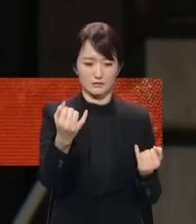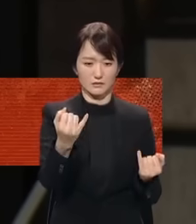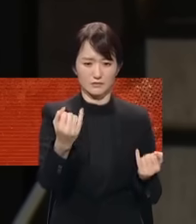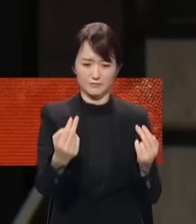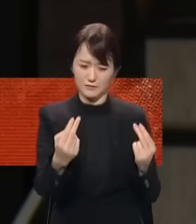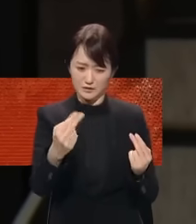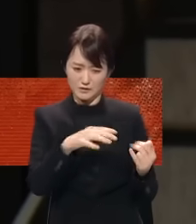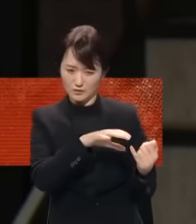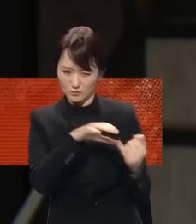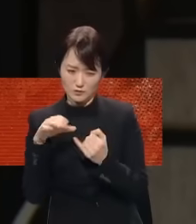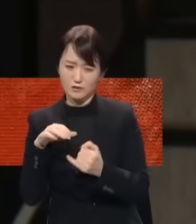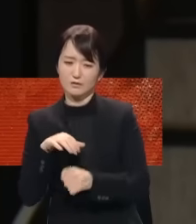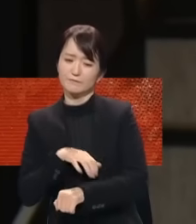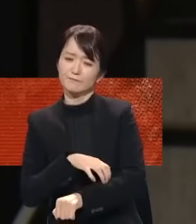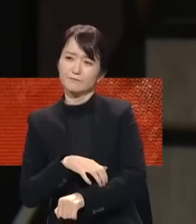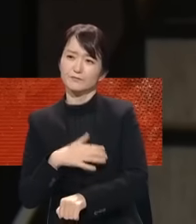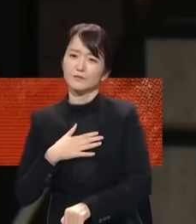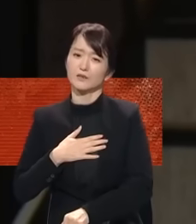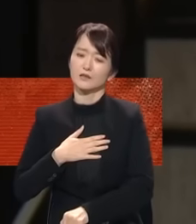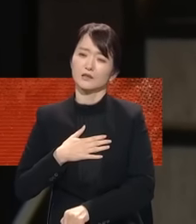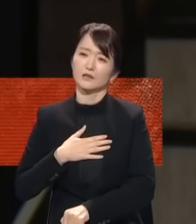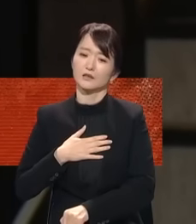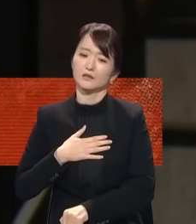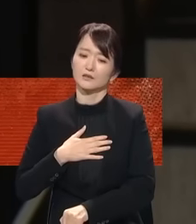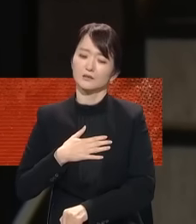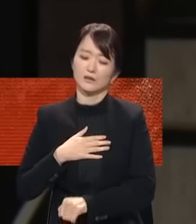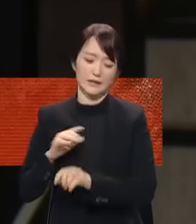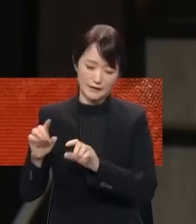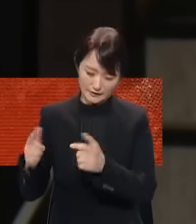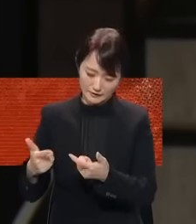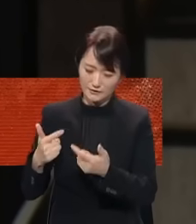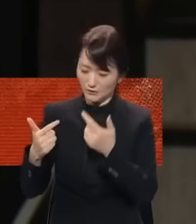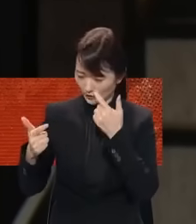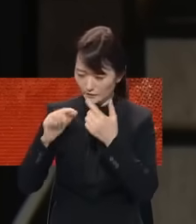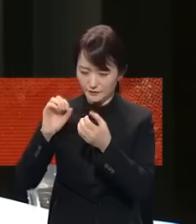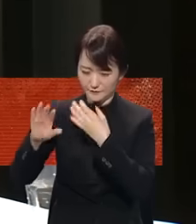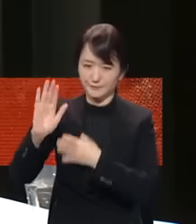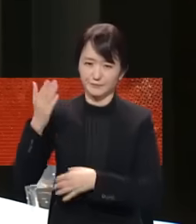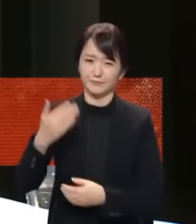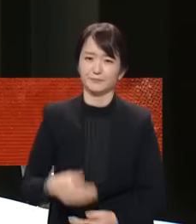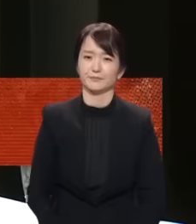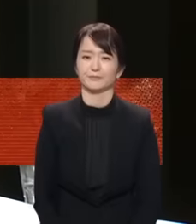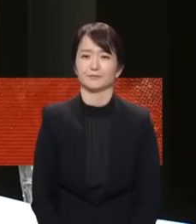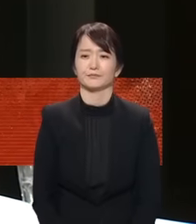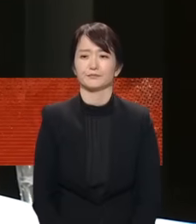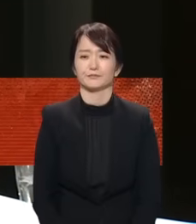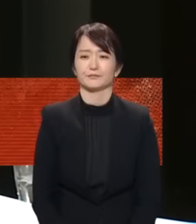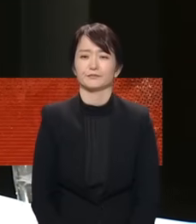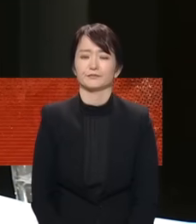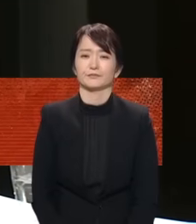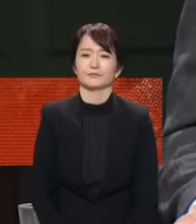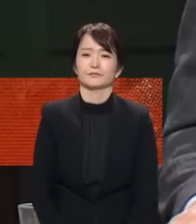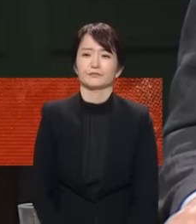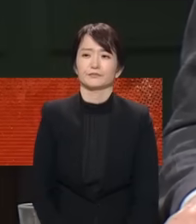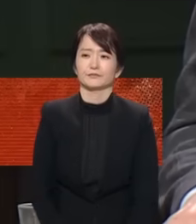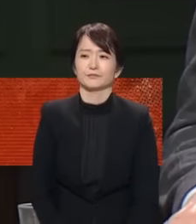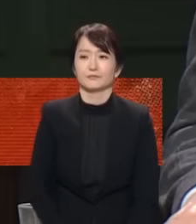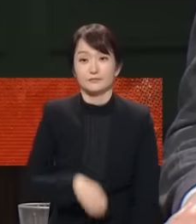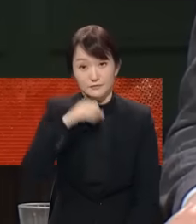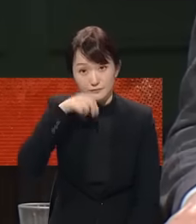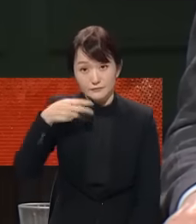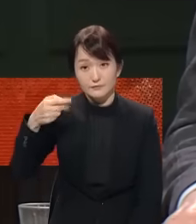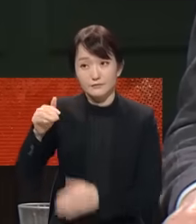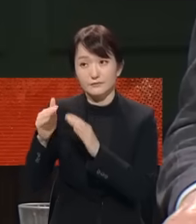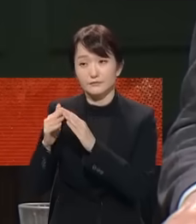정말 불편하시면 나도 딱 안 하고 노 해야죠. 자 우리 가족 여러분들은요? 네, 일단 S님 그냥